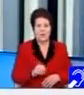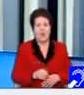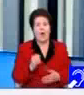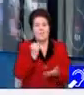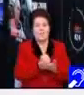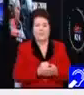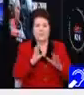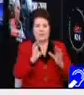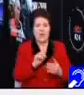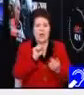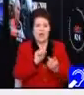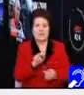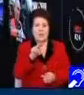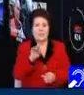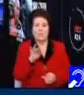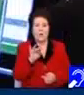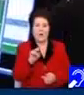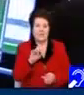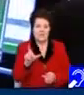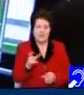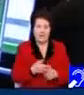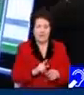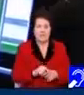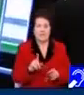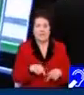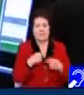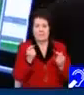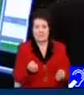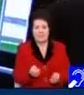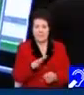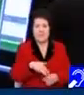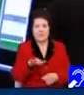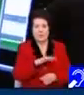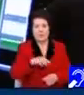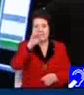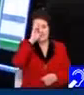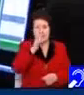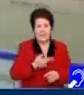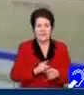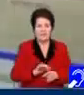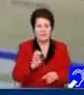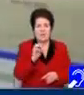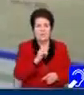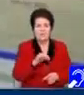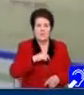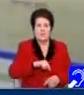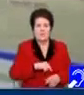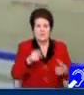legea antipropagandă. Documentul prevede interzicerea retransmisiei pe teritoriul țării a știrilor și emisiunilor cu